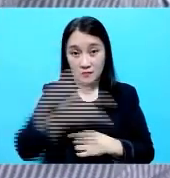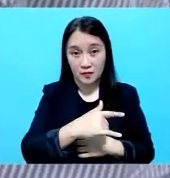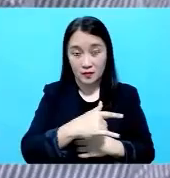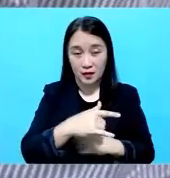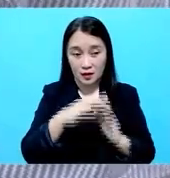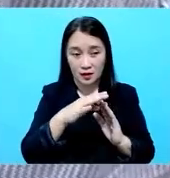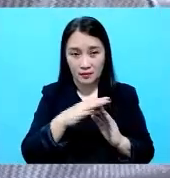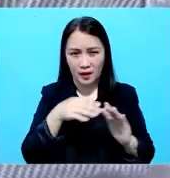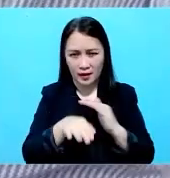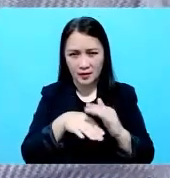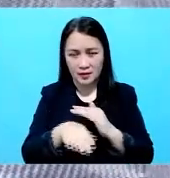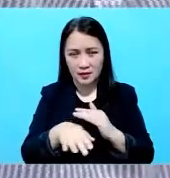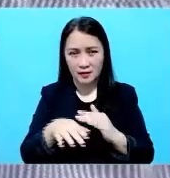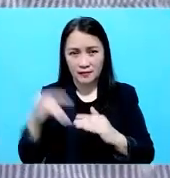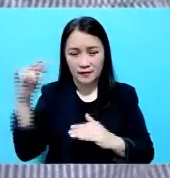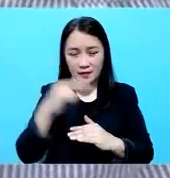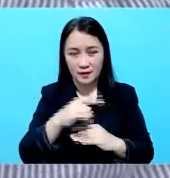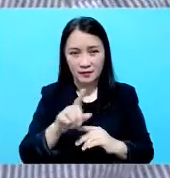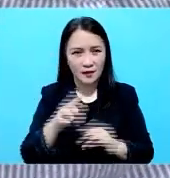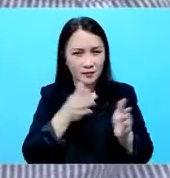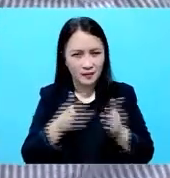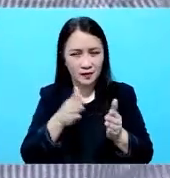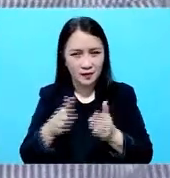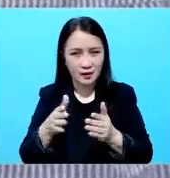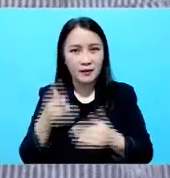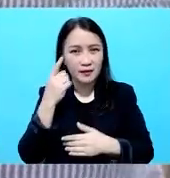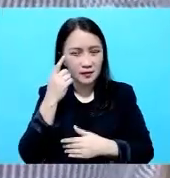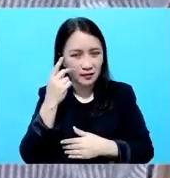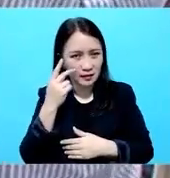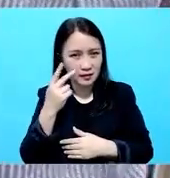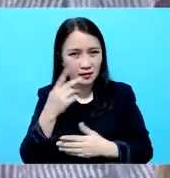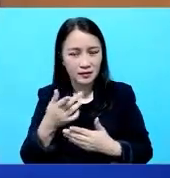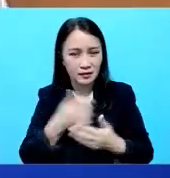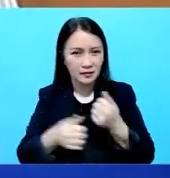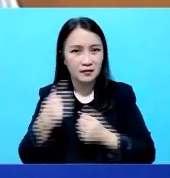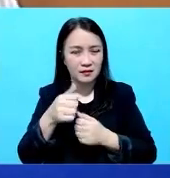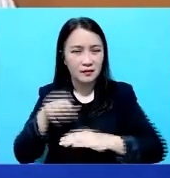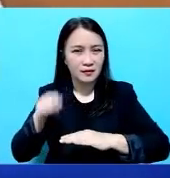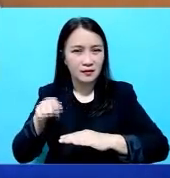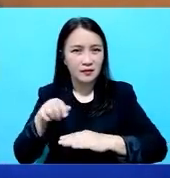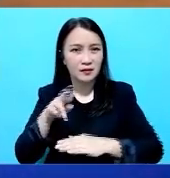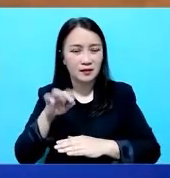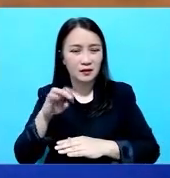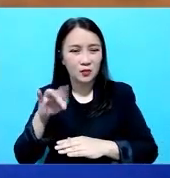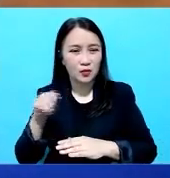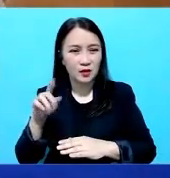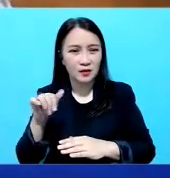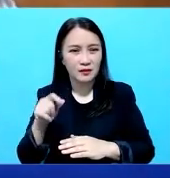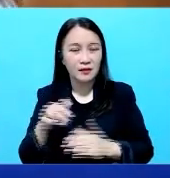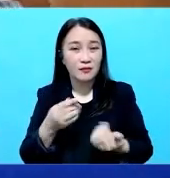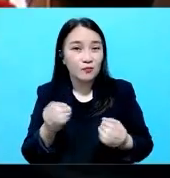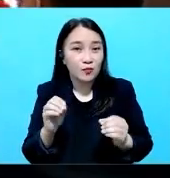ang balak na pag-uwi ni Teves, pero tingin ng kalihim nahihirapan na gumalaw sa ibang bansa ang kongresista, kaya no choice na